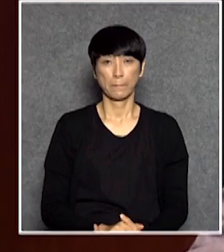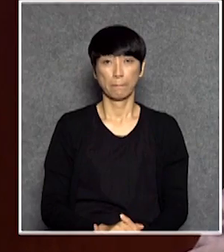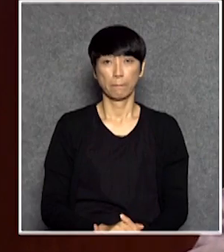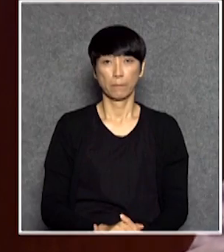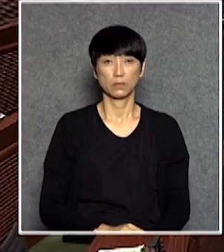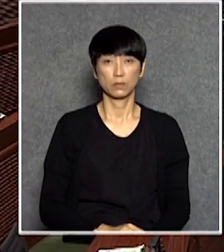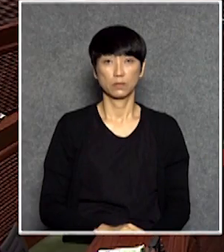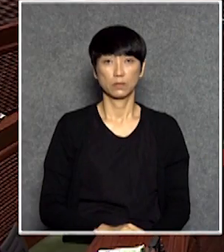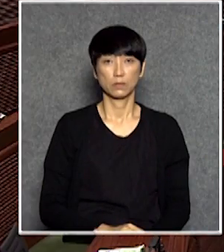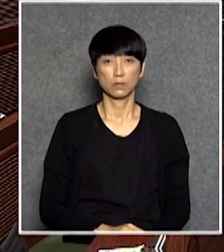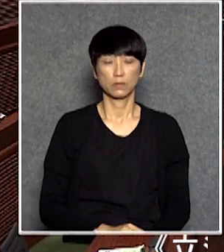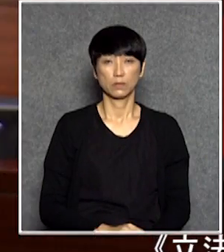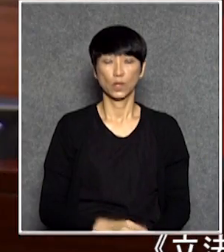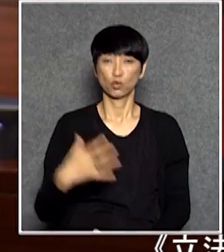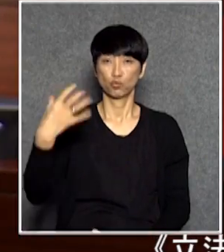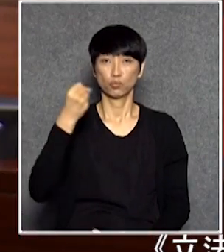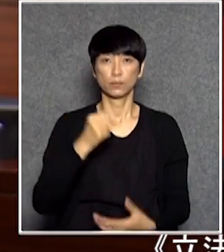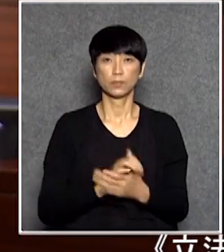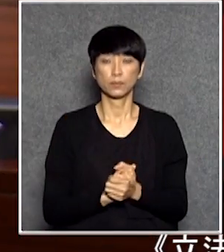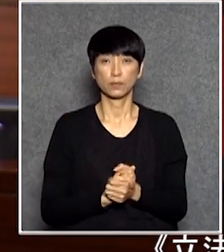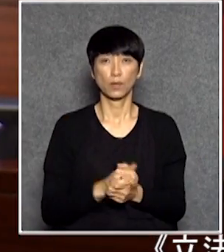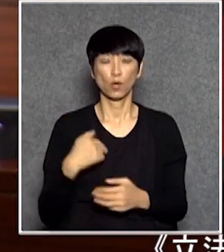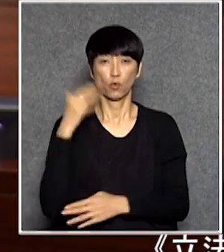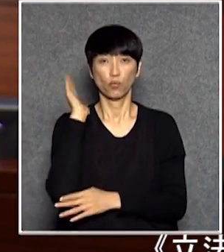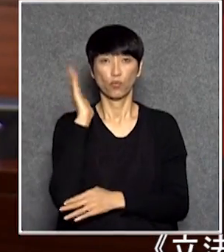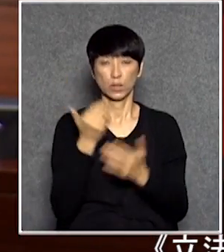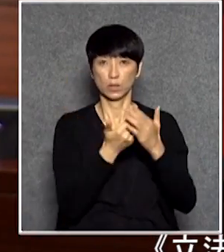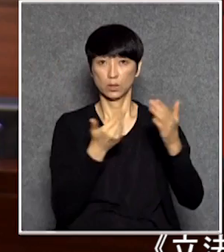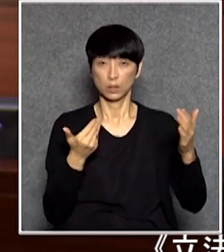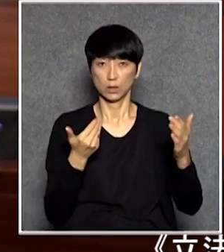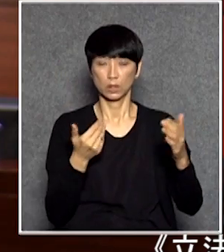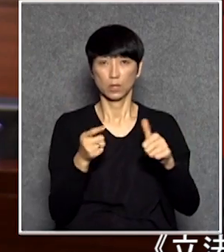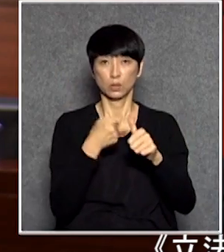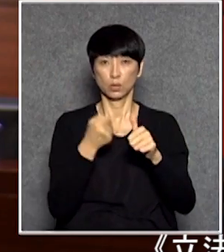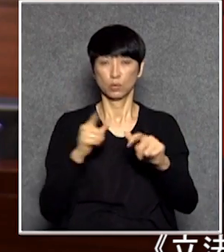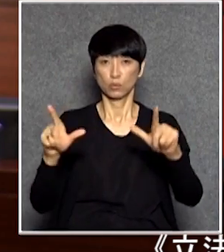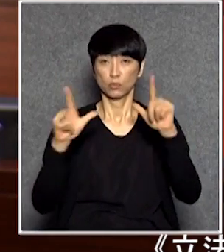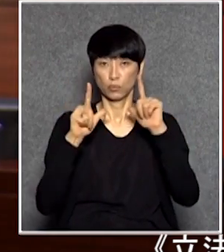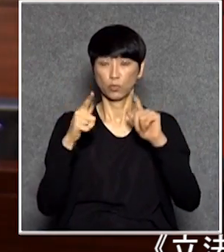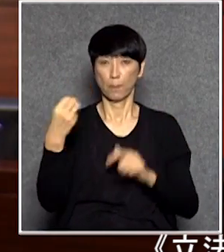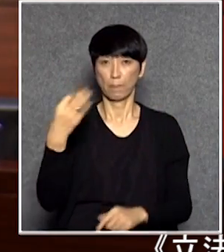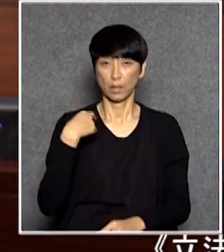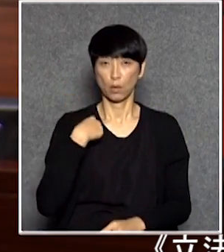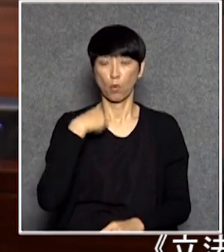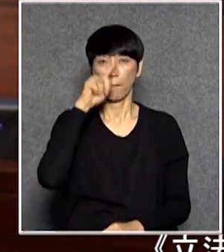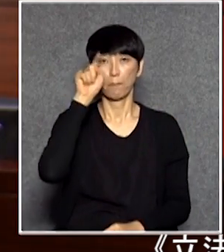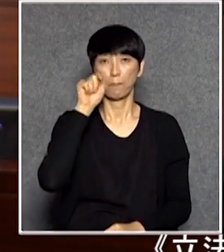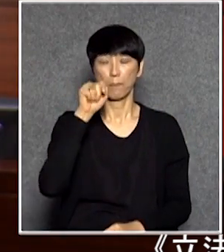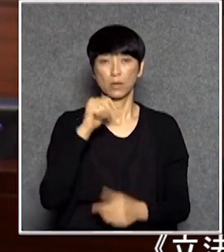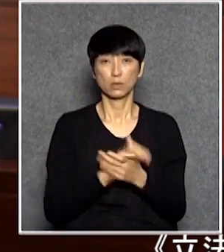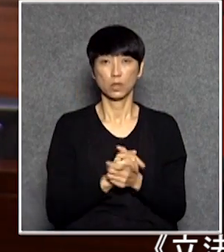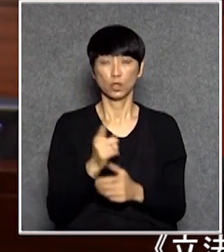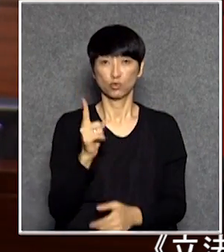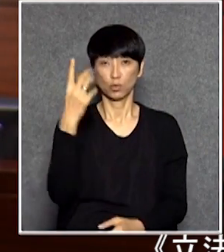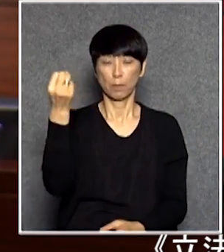林大輝議員， 主席，我發言前咧，我想先回覆你上次問我個問題。上次你問我我係